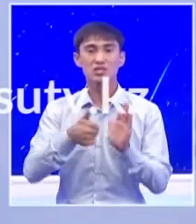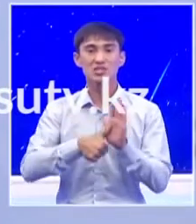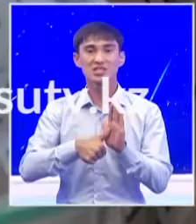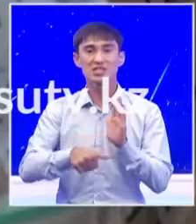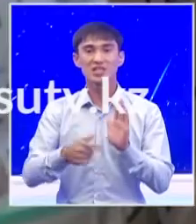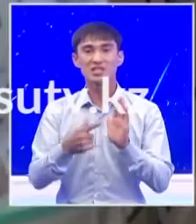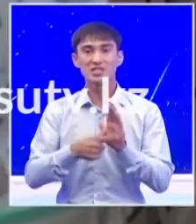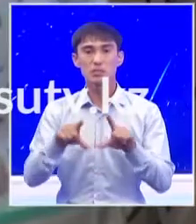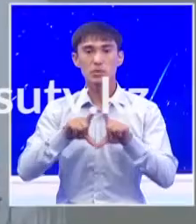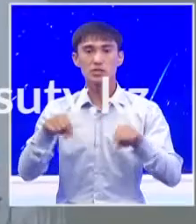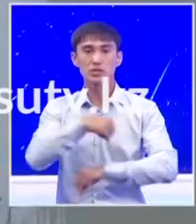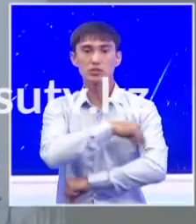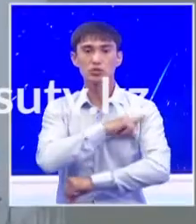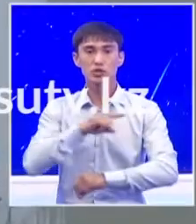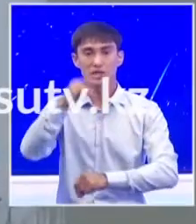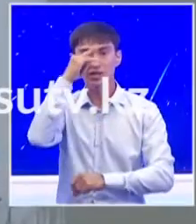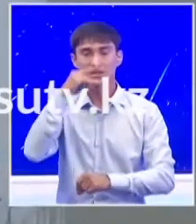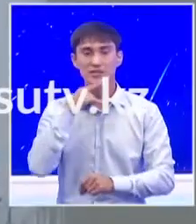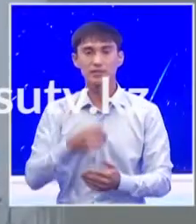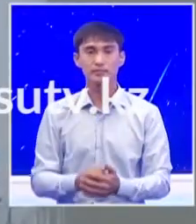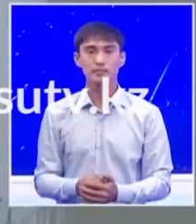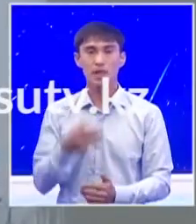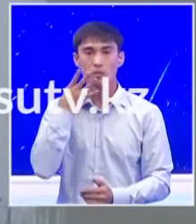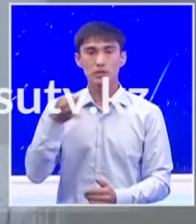учреждений Казахстана. В Алматинской области